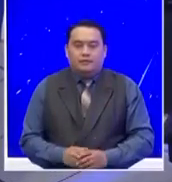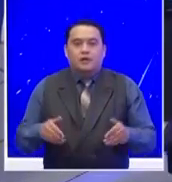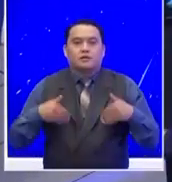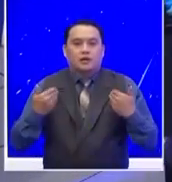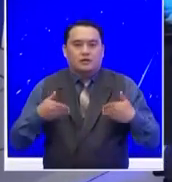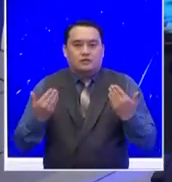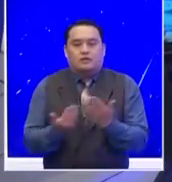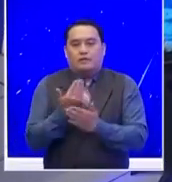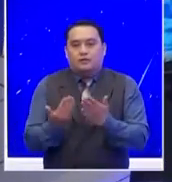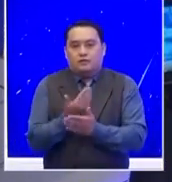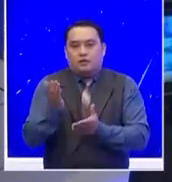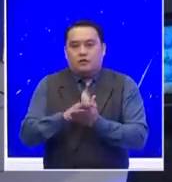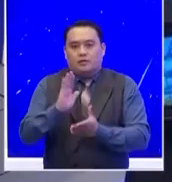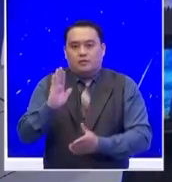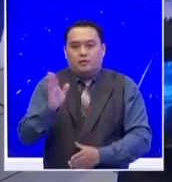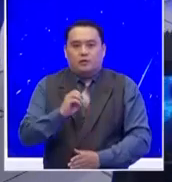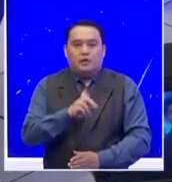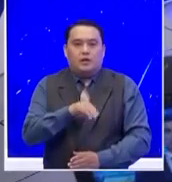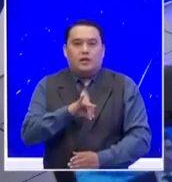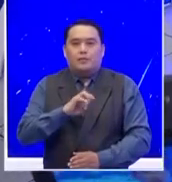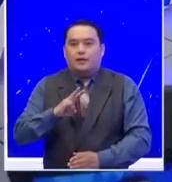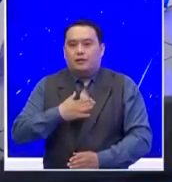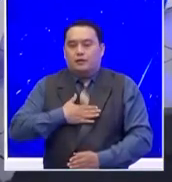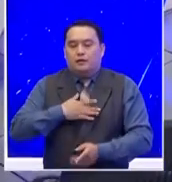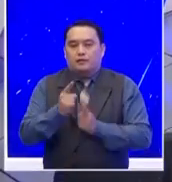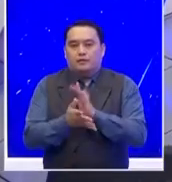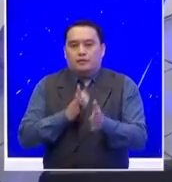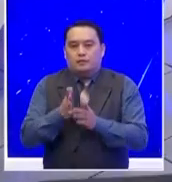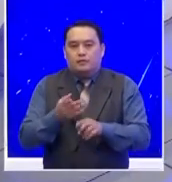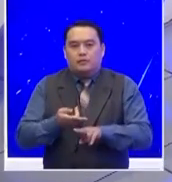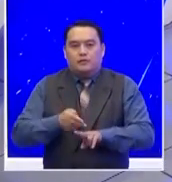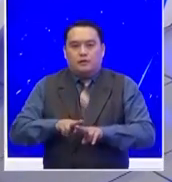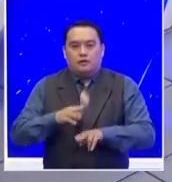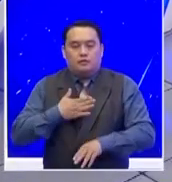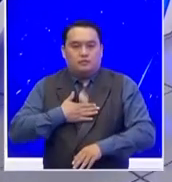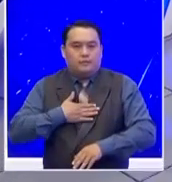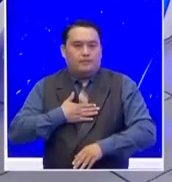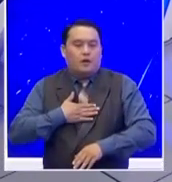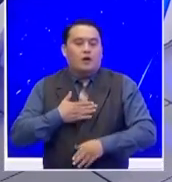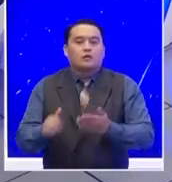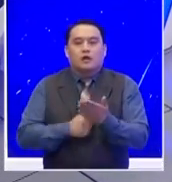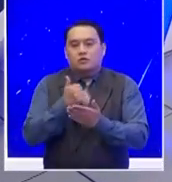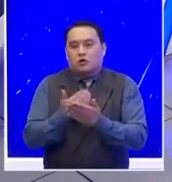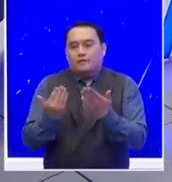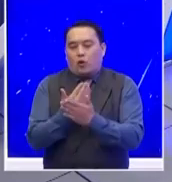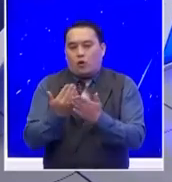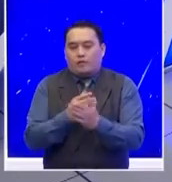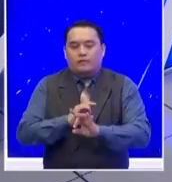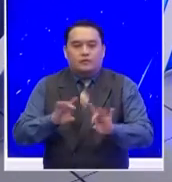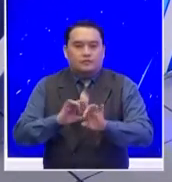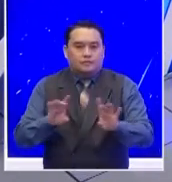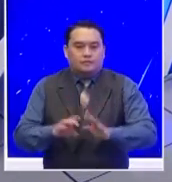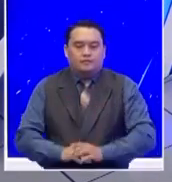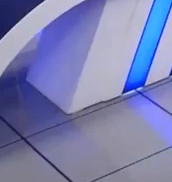Здравствуйте! Время новостей на телеканале ЖТСУ. В студии Елеман Раймбеков и сурдоперевод обеспечивает Марат Жумабеков. И в начале выпуска коротко о самом